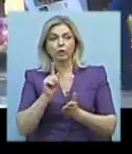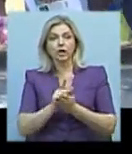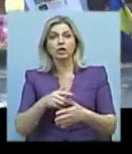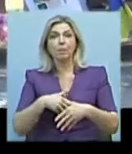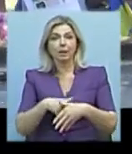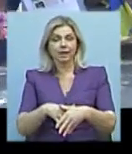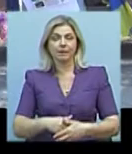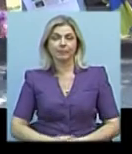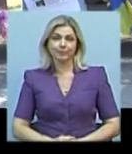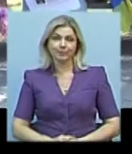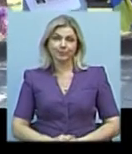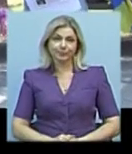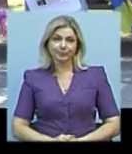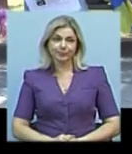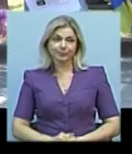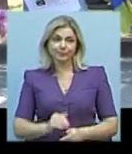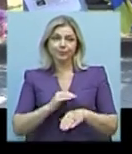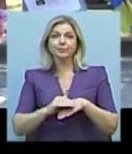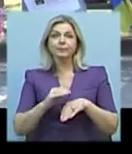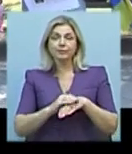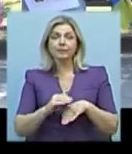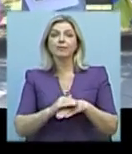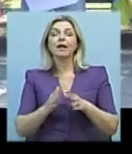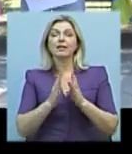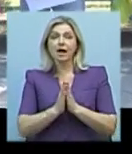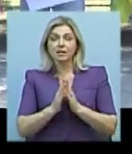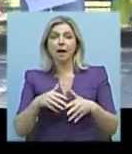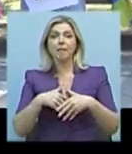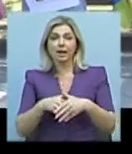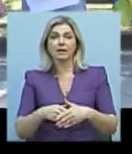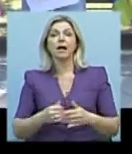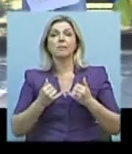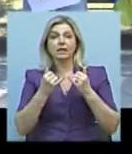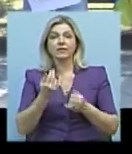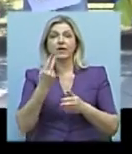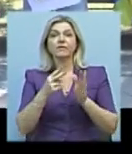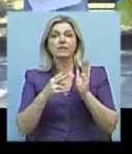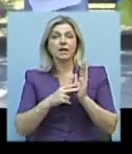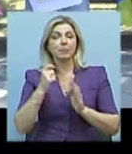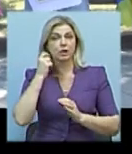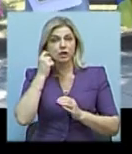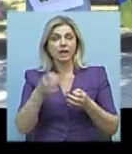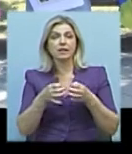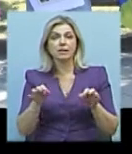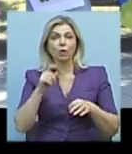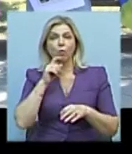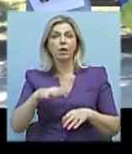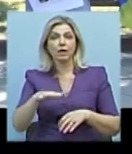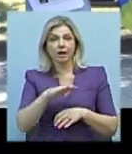мітинг до 27-ї річниці незалежності України